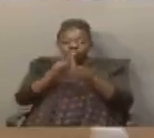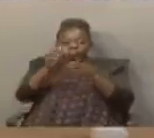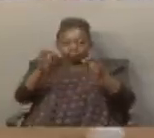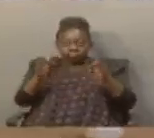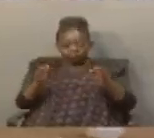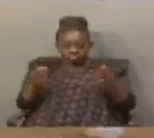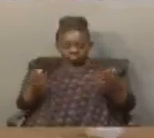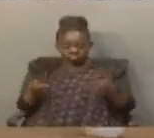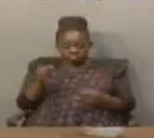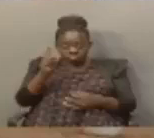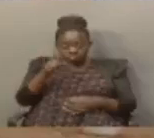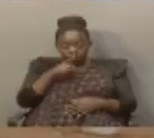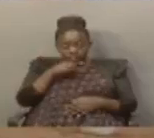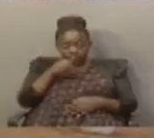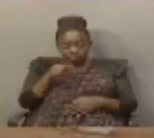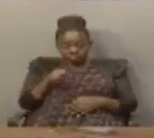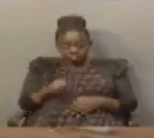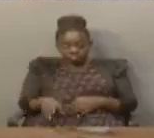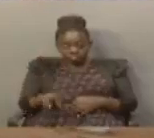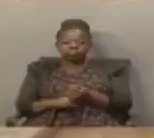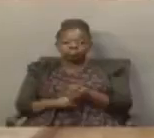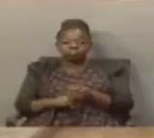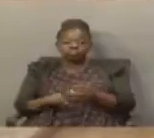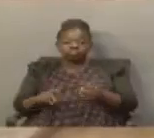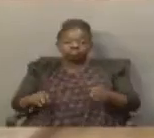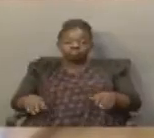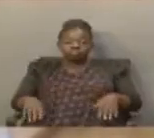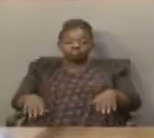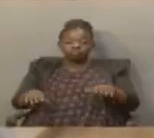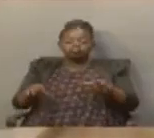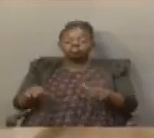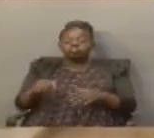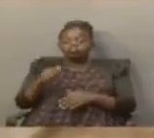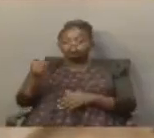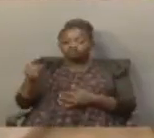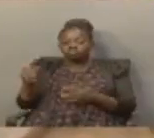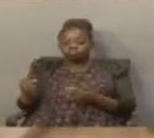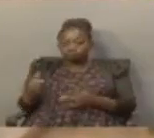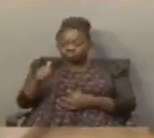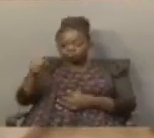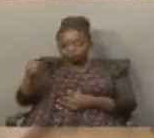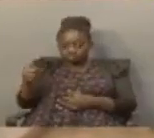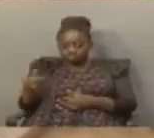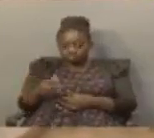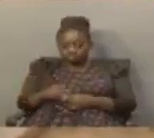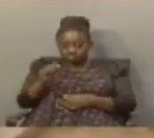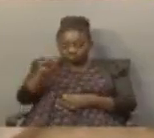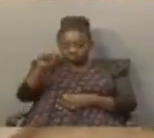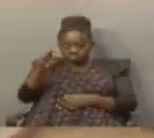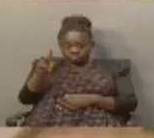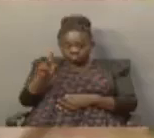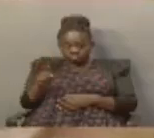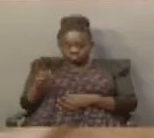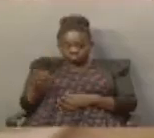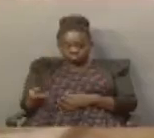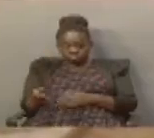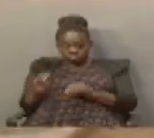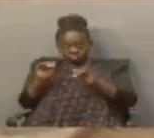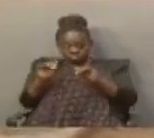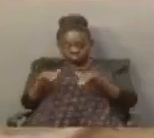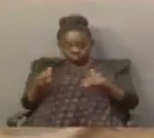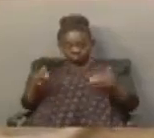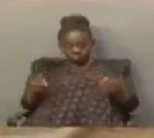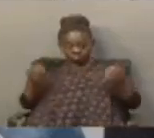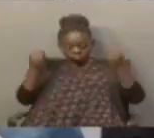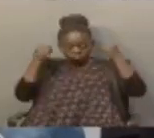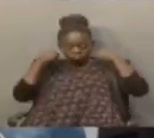nnabifunye. Bwe tutuukiridde taata w'omwana Wamala ati sofa agitwale ne tanka agitwale agenda kundekera ente kuba ye